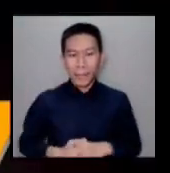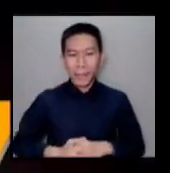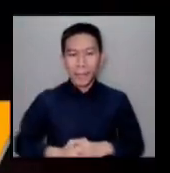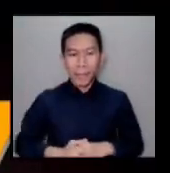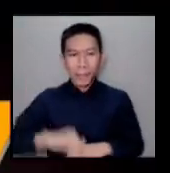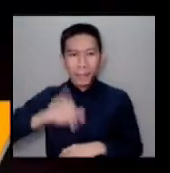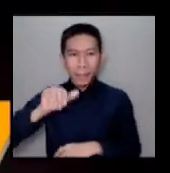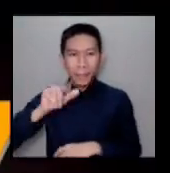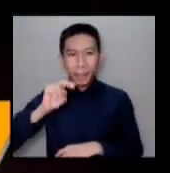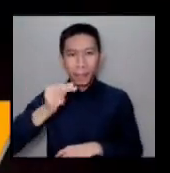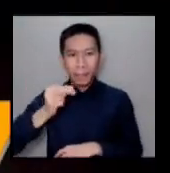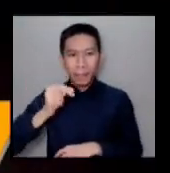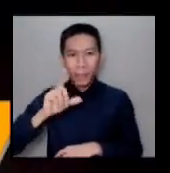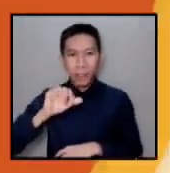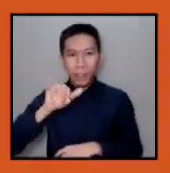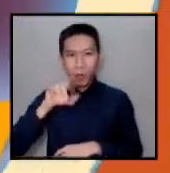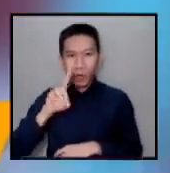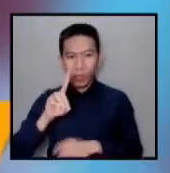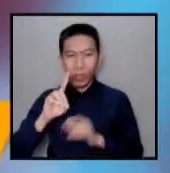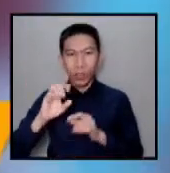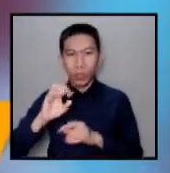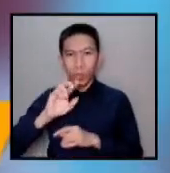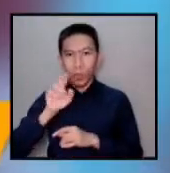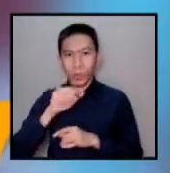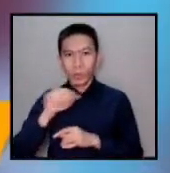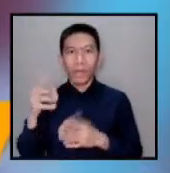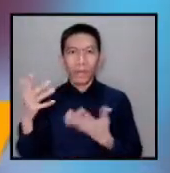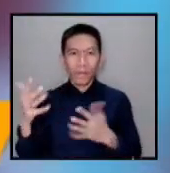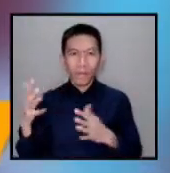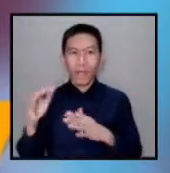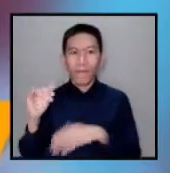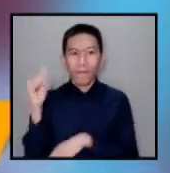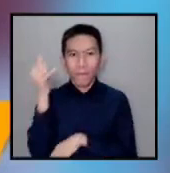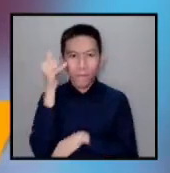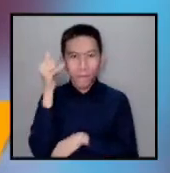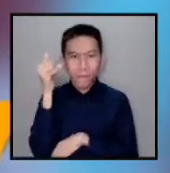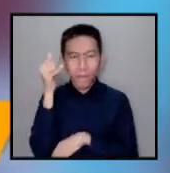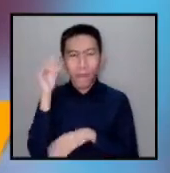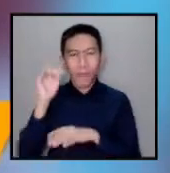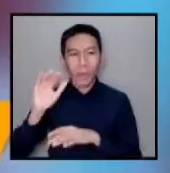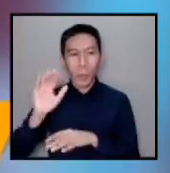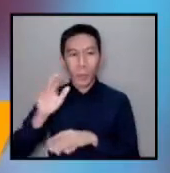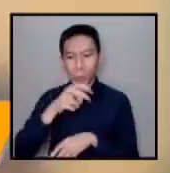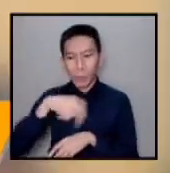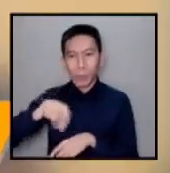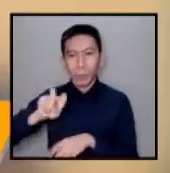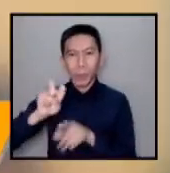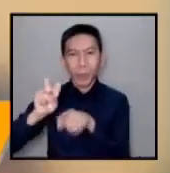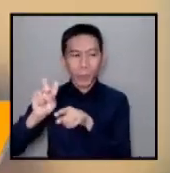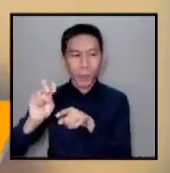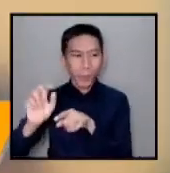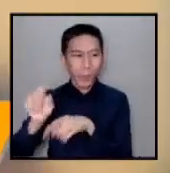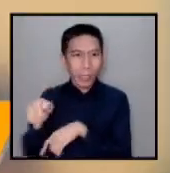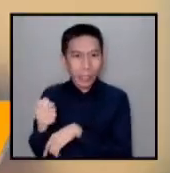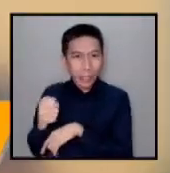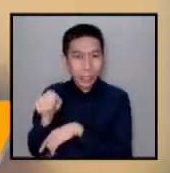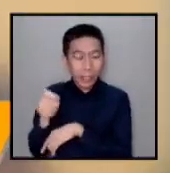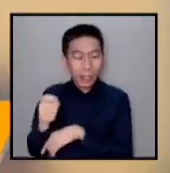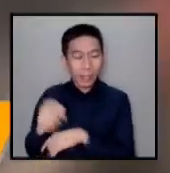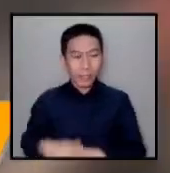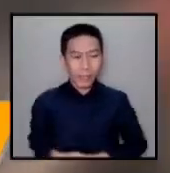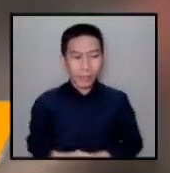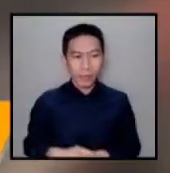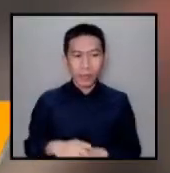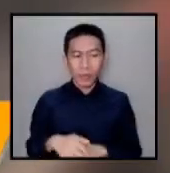ng mag-taping para sa Nilipatang Estasyon. Lumabas sa Fashion Police ang ilang litrato na nakunan daw sa taping ng